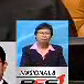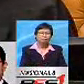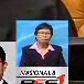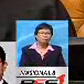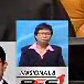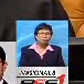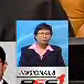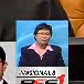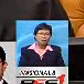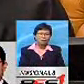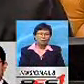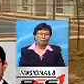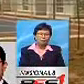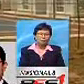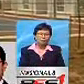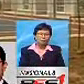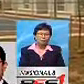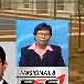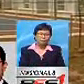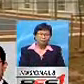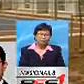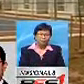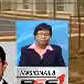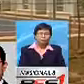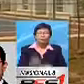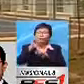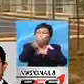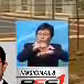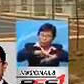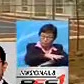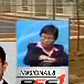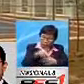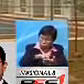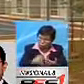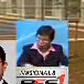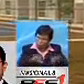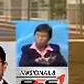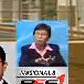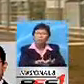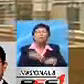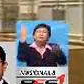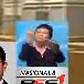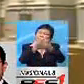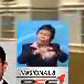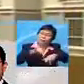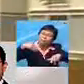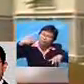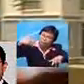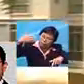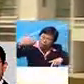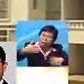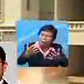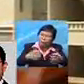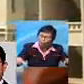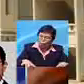SIA, ya. Sebab sosial impak ni penting. Kerana dah sampai masanya apabila nak